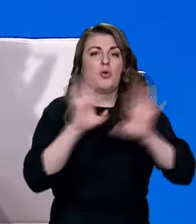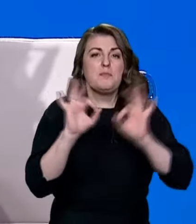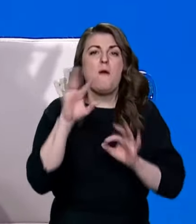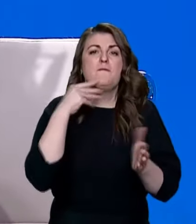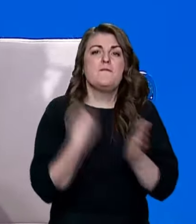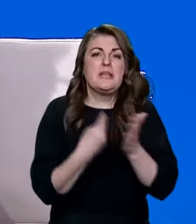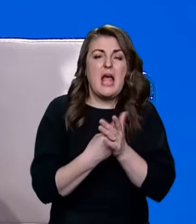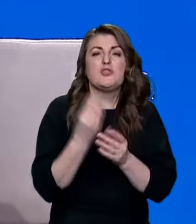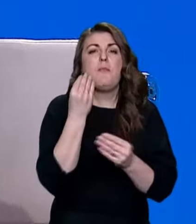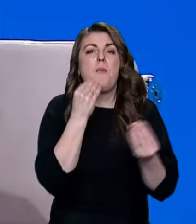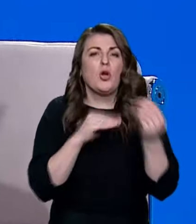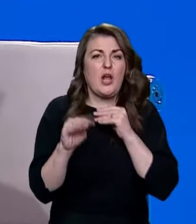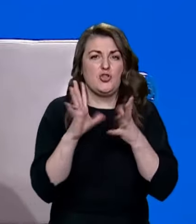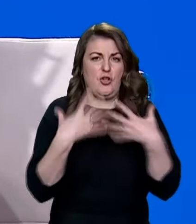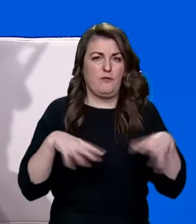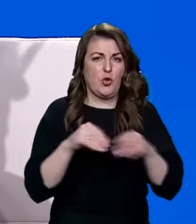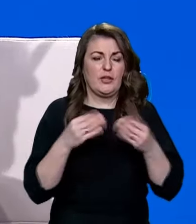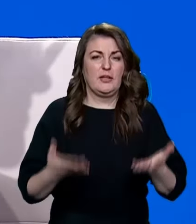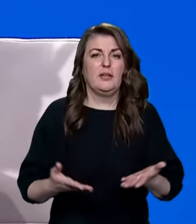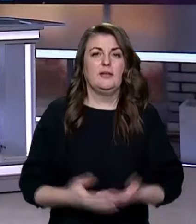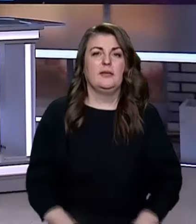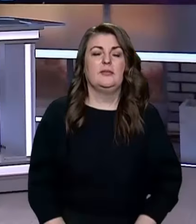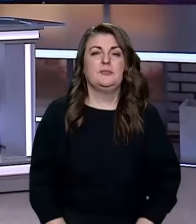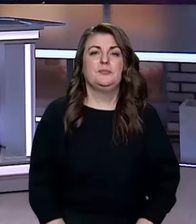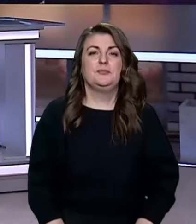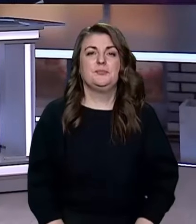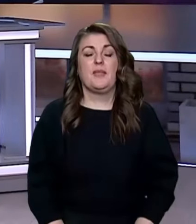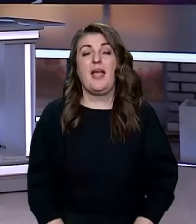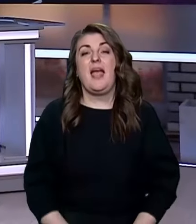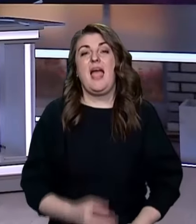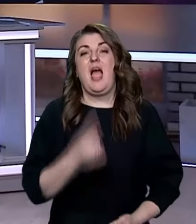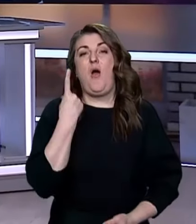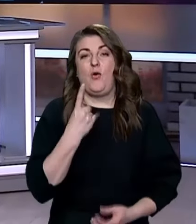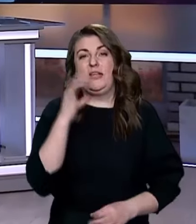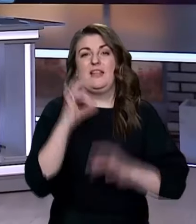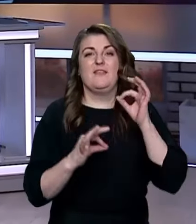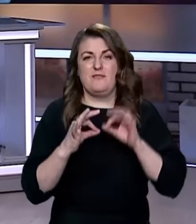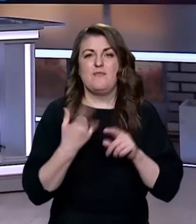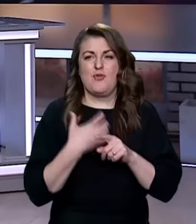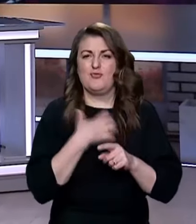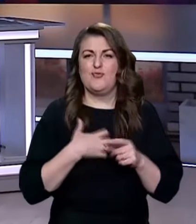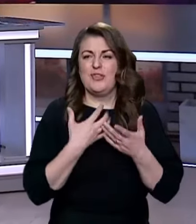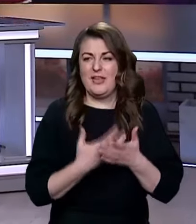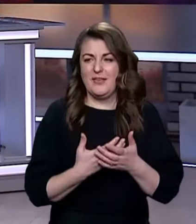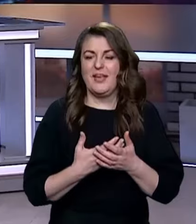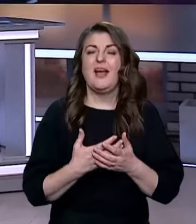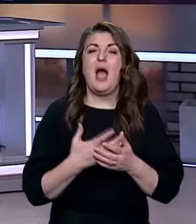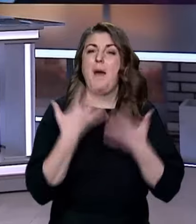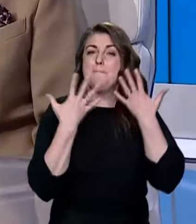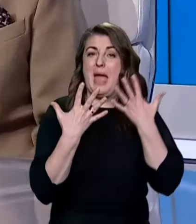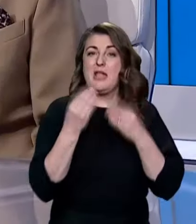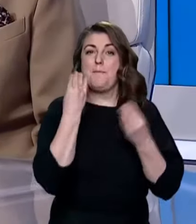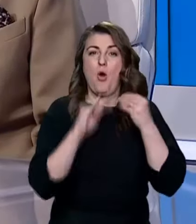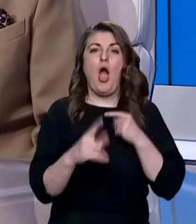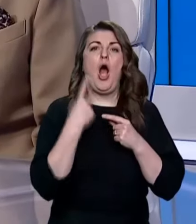про фінансові покращення в родині? І 1% про суттєво. 5% про